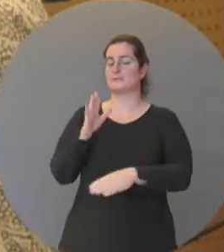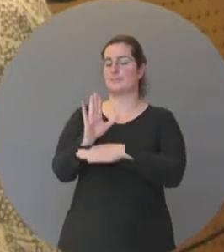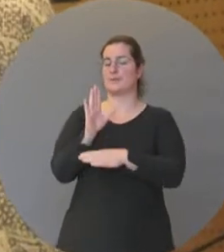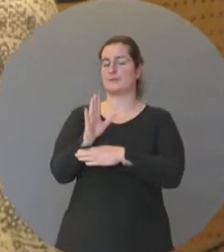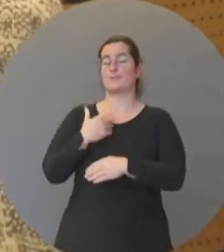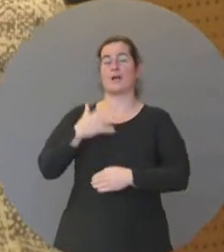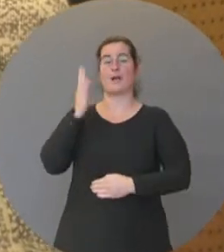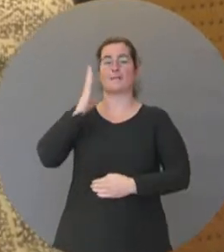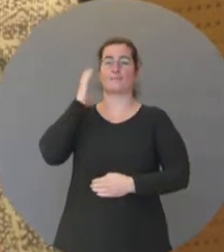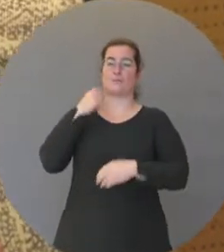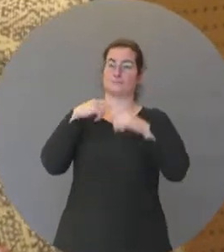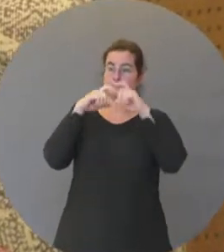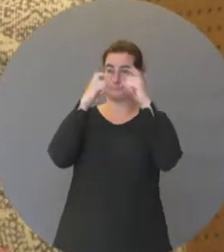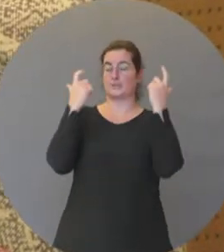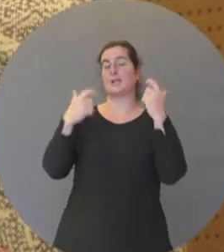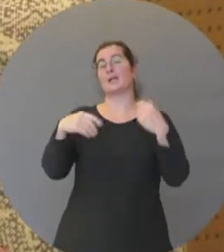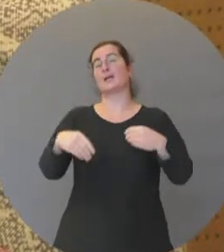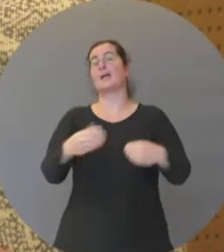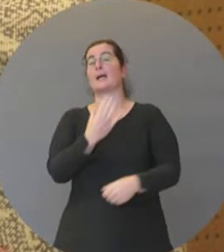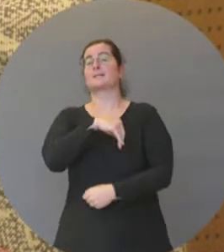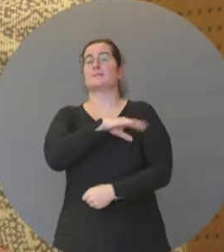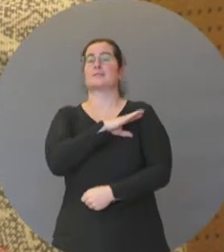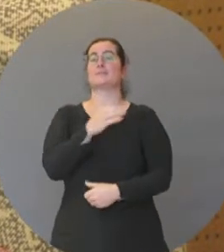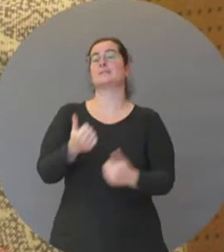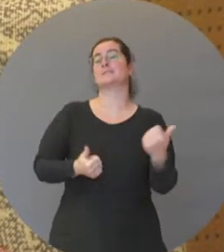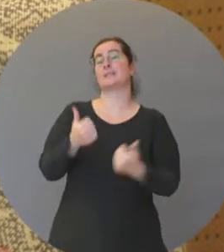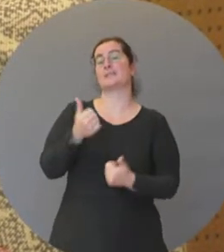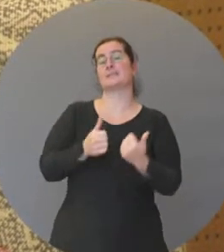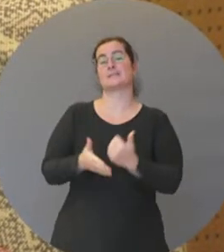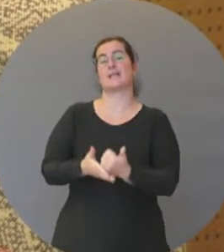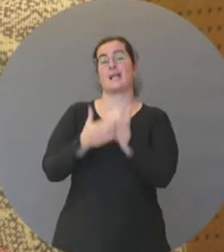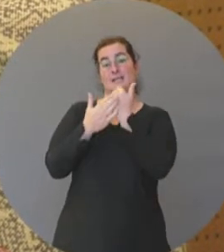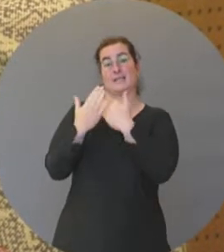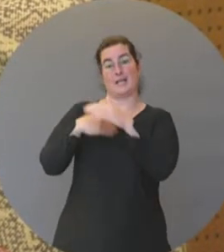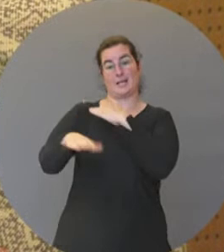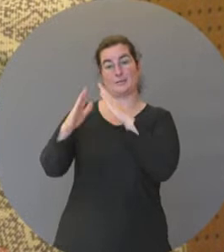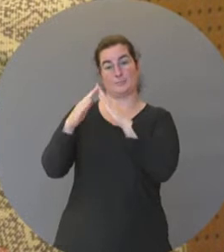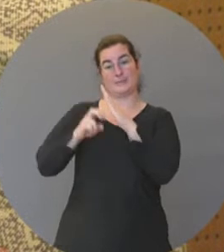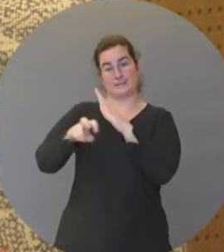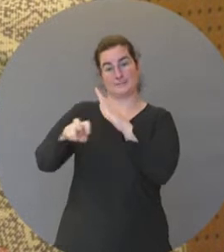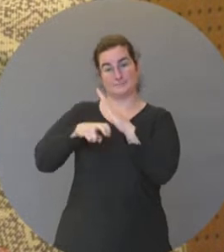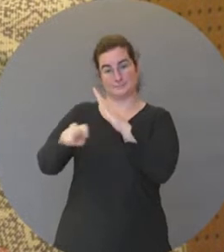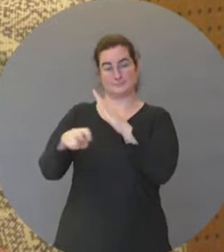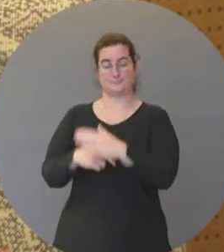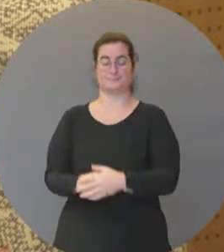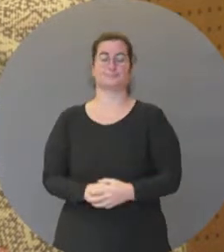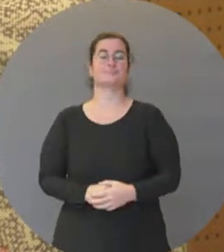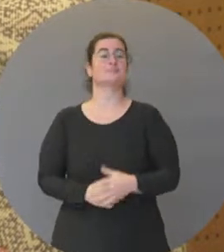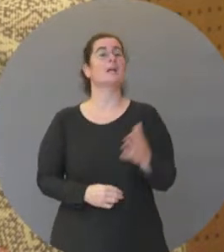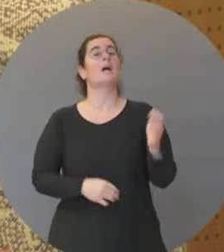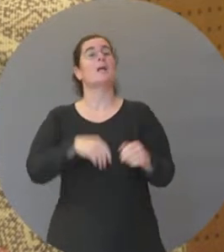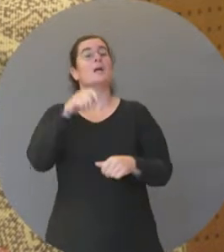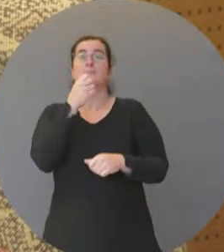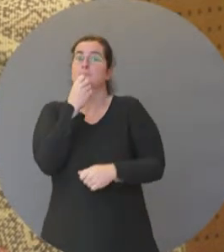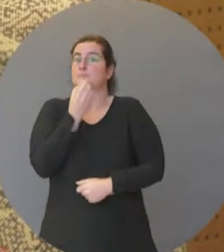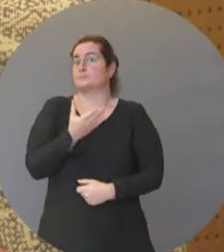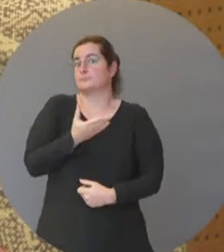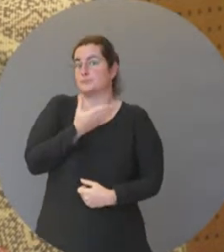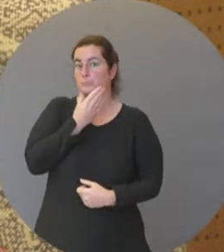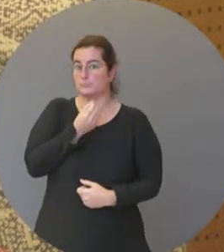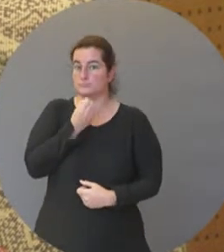service d'aide à domicile dire que ce métier est un très beau métier qu'on a des personnel plutôt féminin comme le disait monsieur Moïse